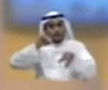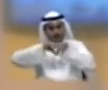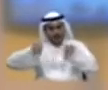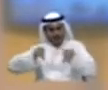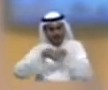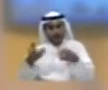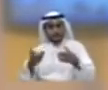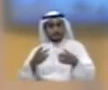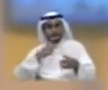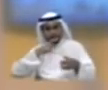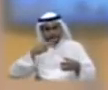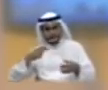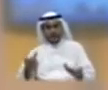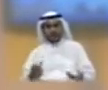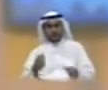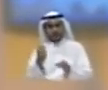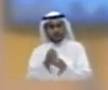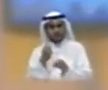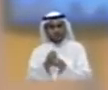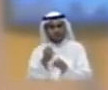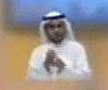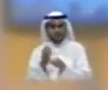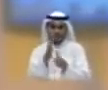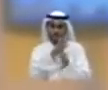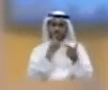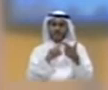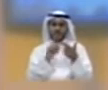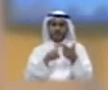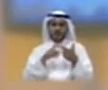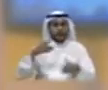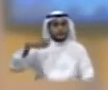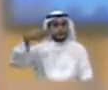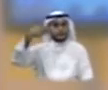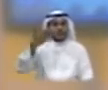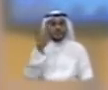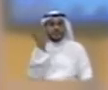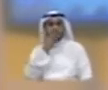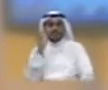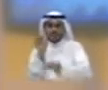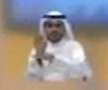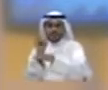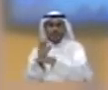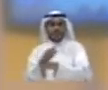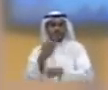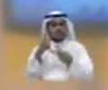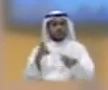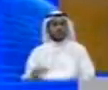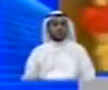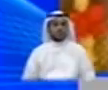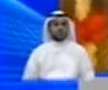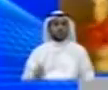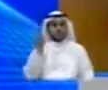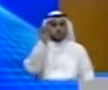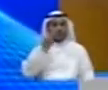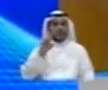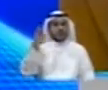لتأمين المسكن والمأكل والحياة. الآن انتقلنا إلى مرحلة قادمة وهي مرحلة التعليم والمعرفة.